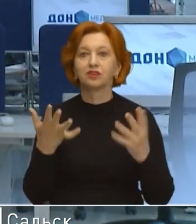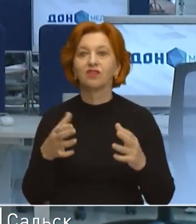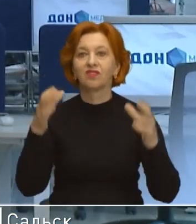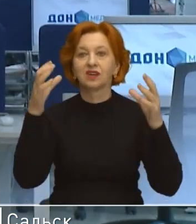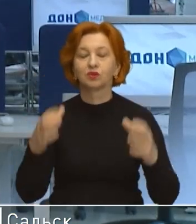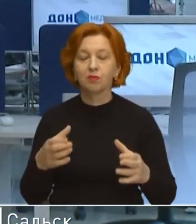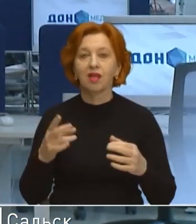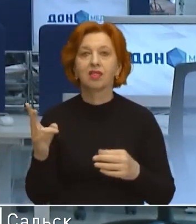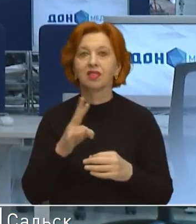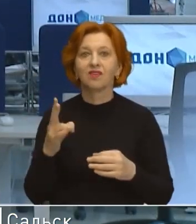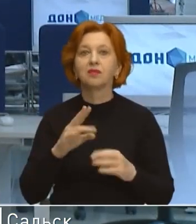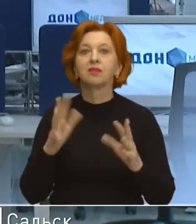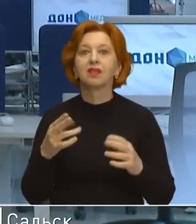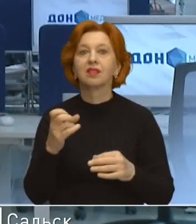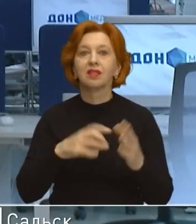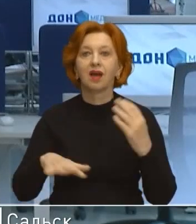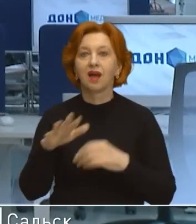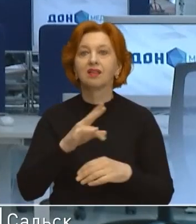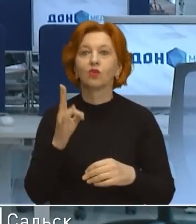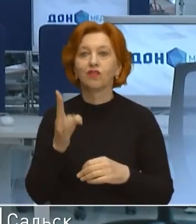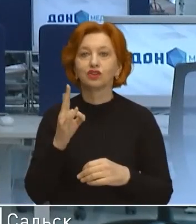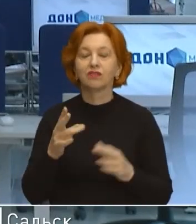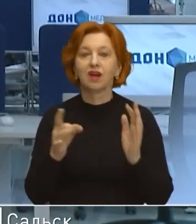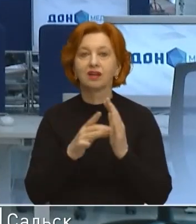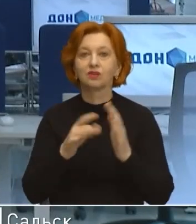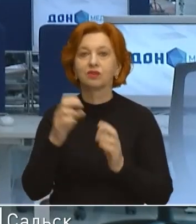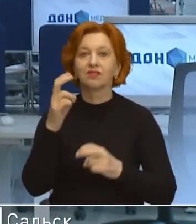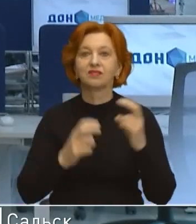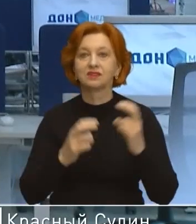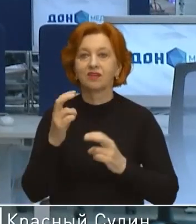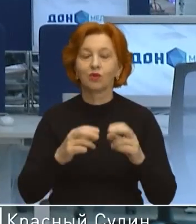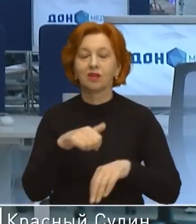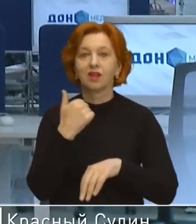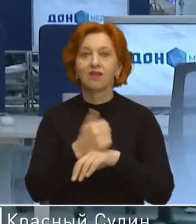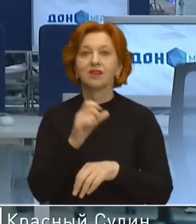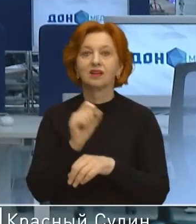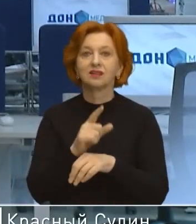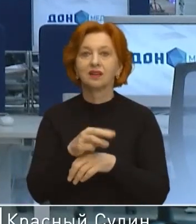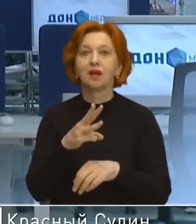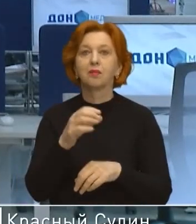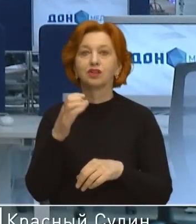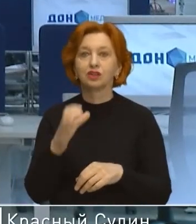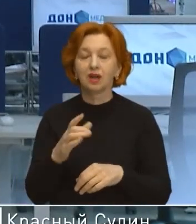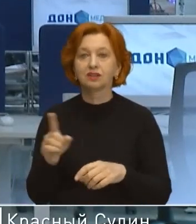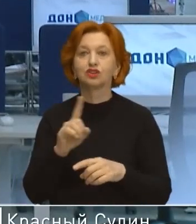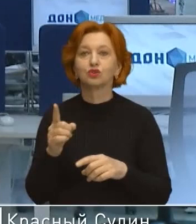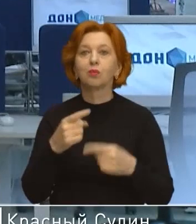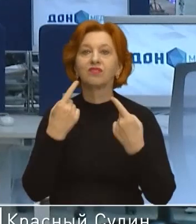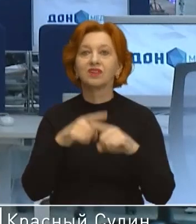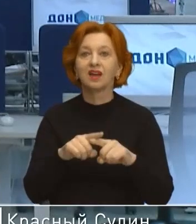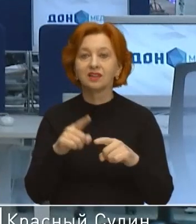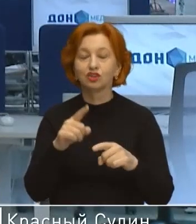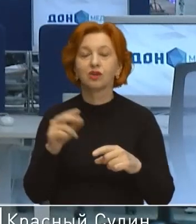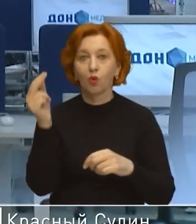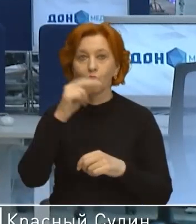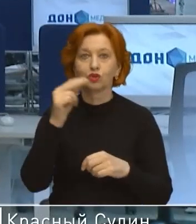с нефтепродуктами произошел, по легенде, на Новочеркасском электродном заводе. Главная задача от МЧС в ходе специальных тактических учений была